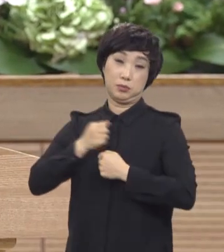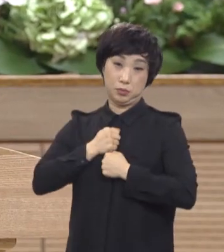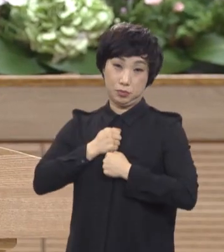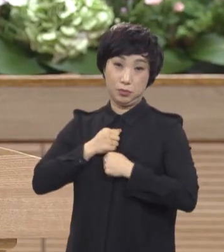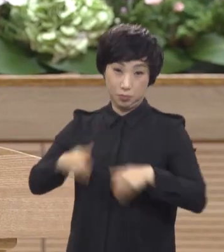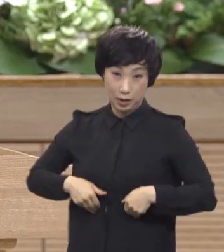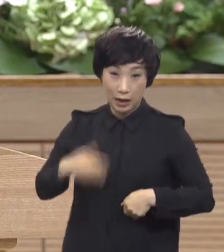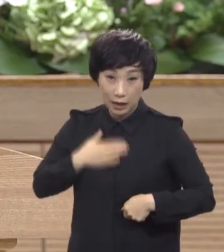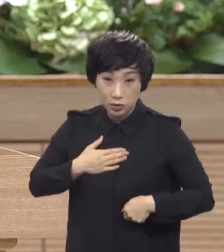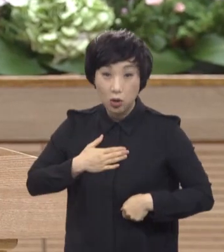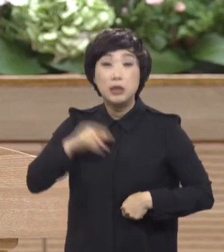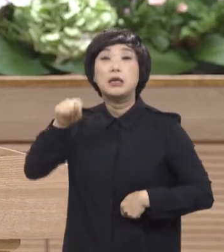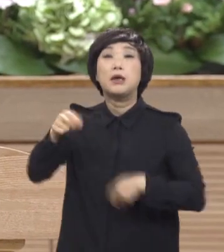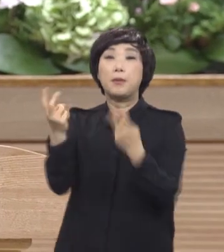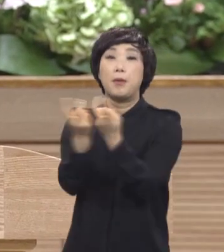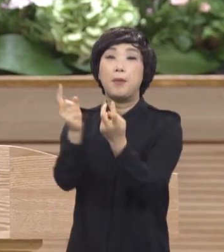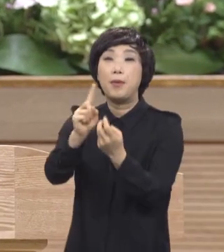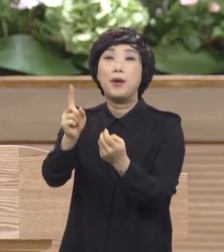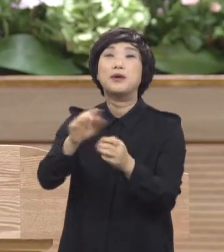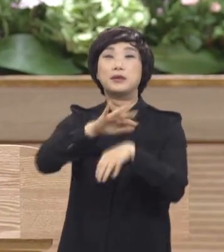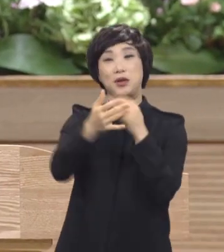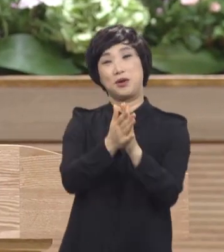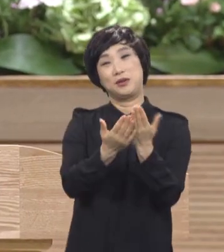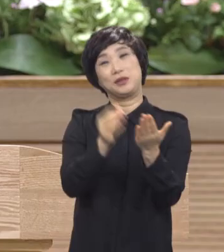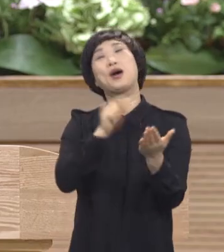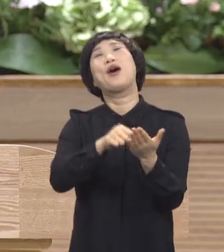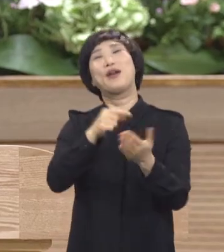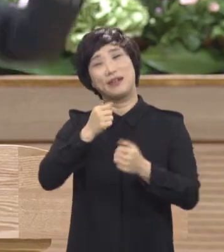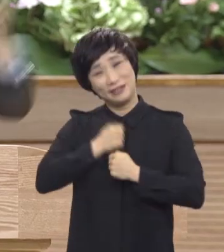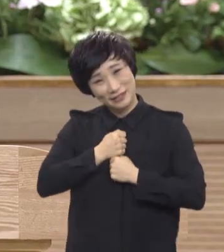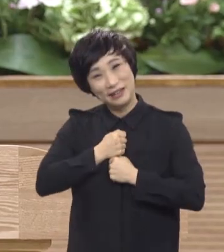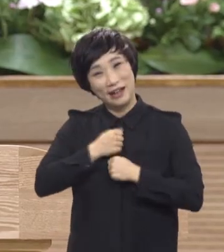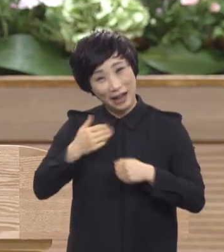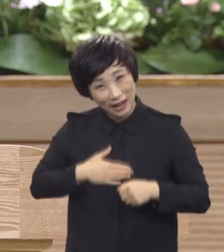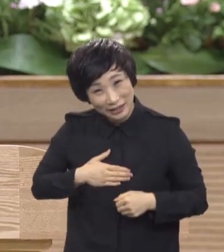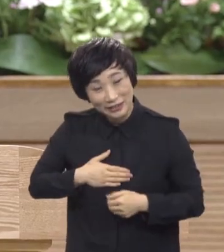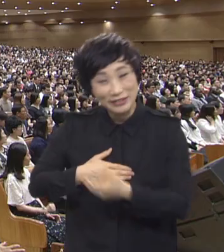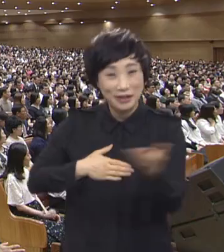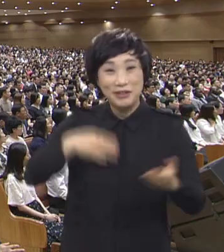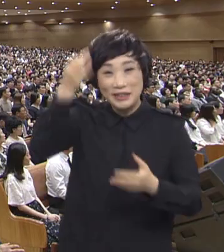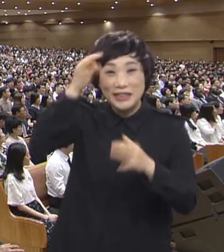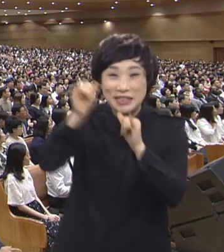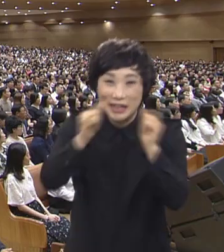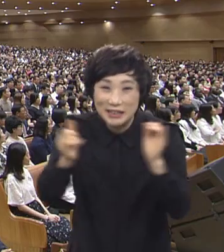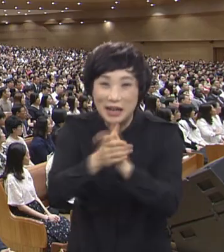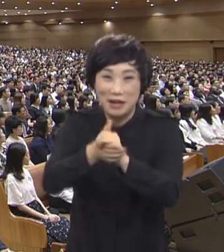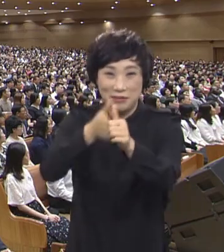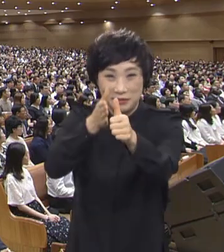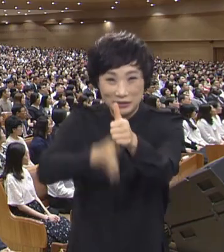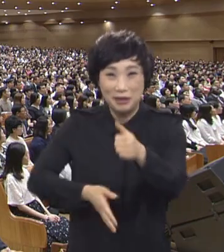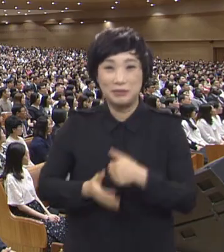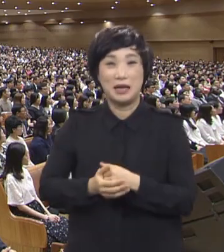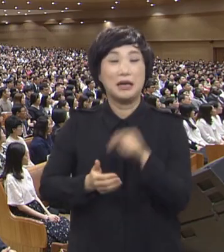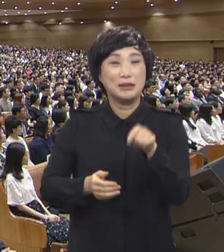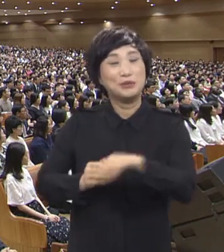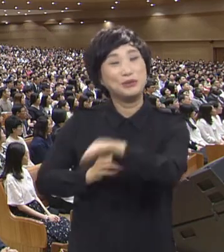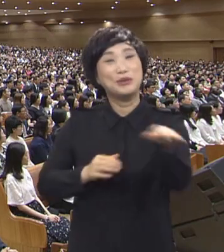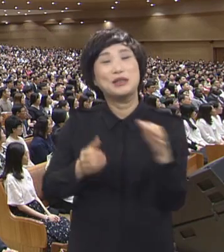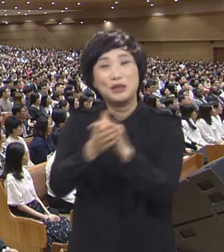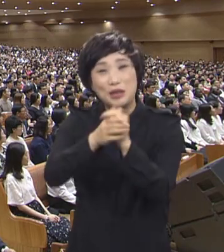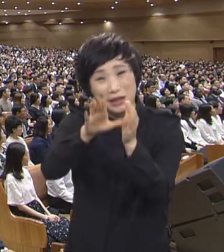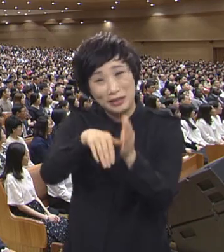그 질서의 법이 성경입니다 인정하시면 아멘합시다 기도로만